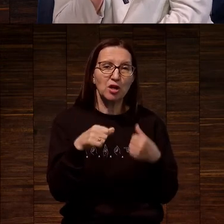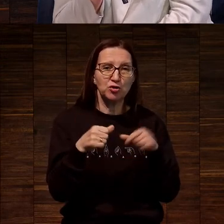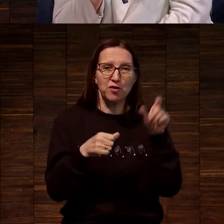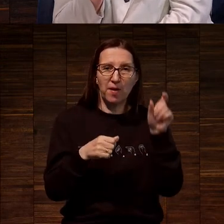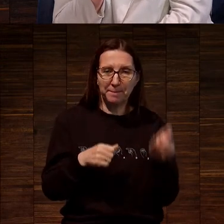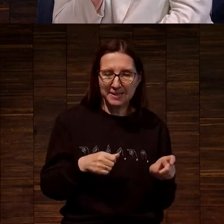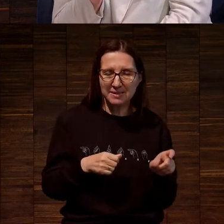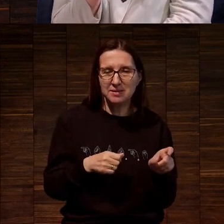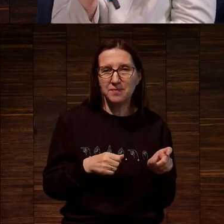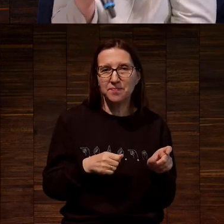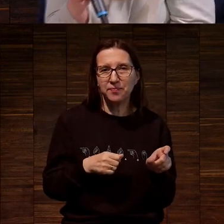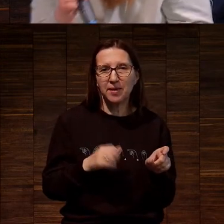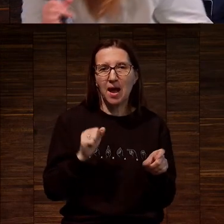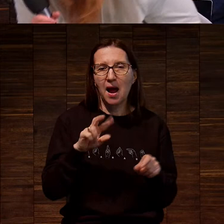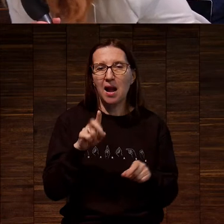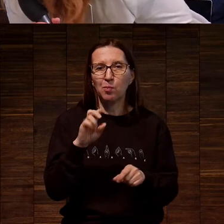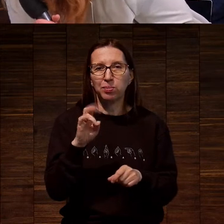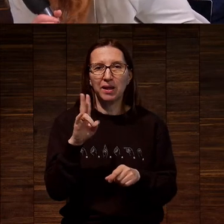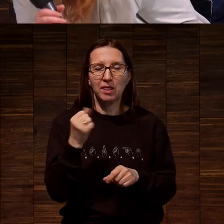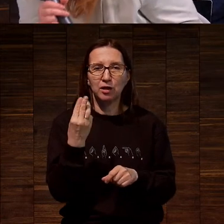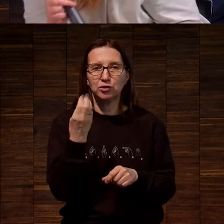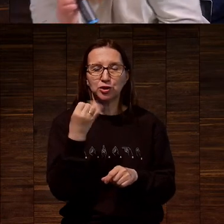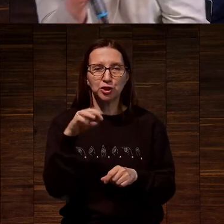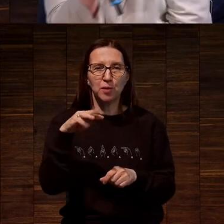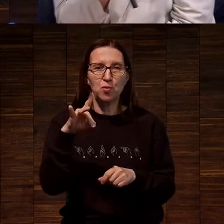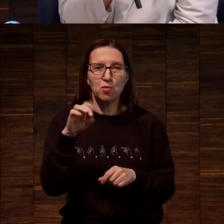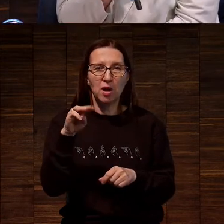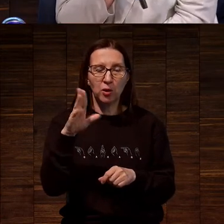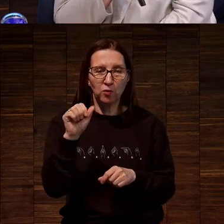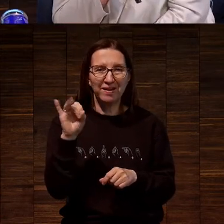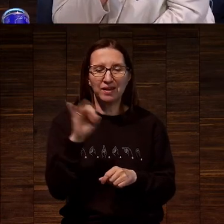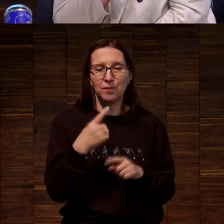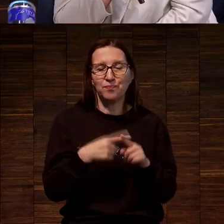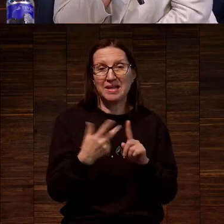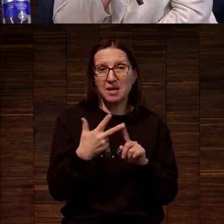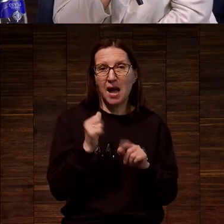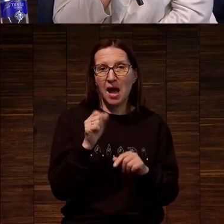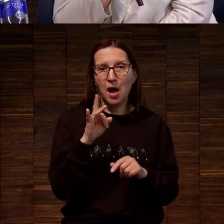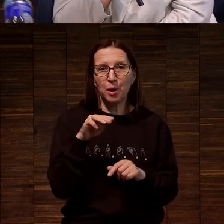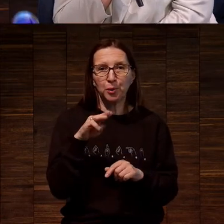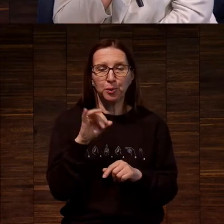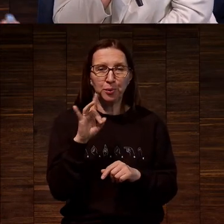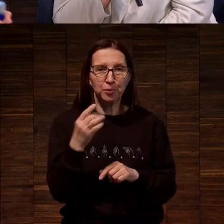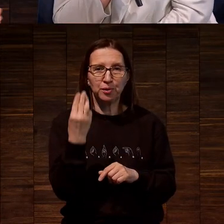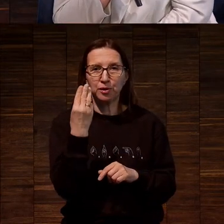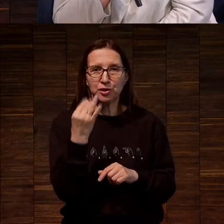живописца, Альбину Шеймуратову и Артура Шураева. И Саша,